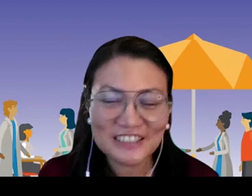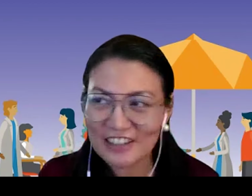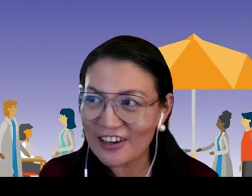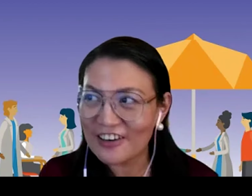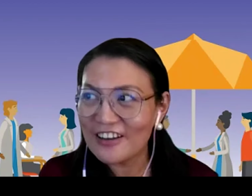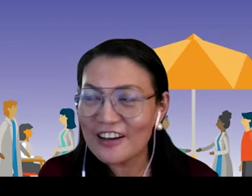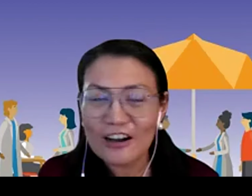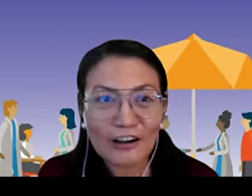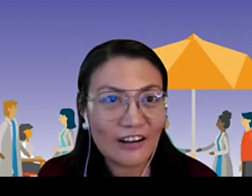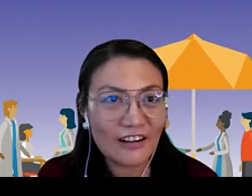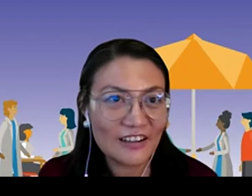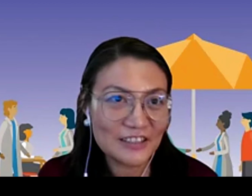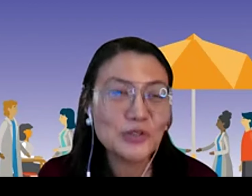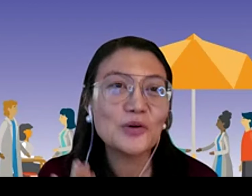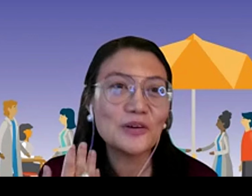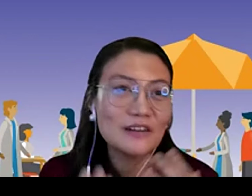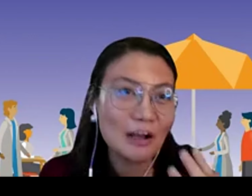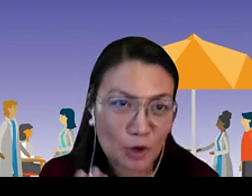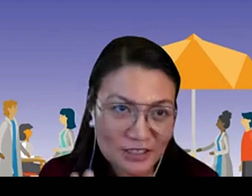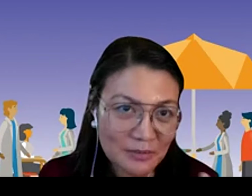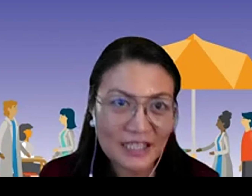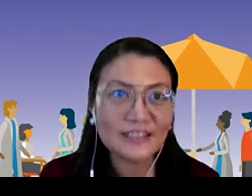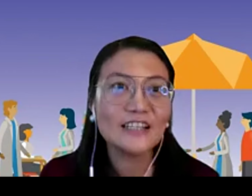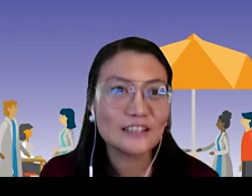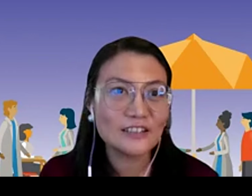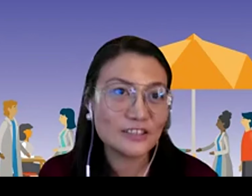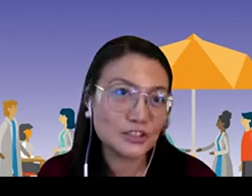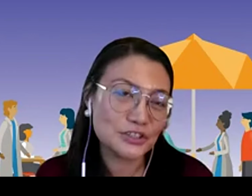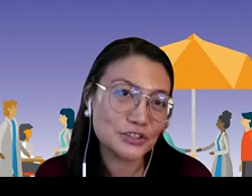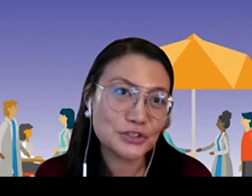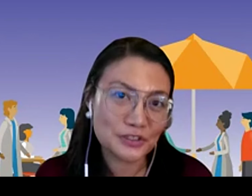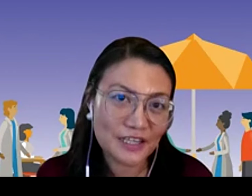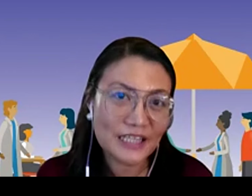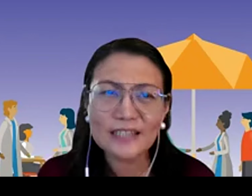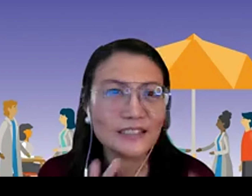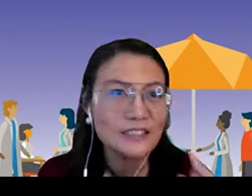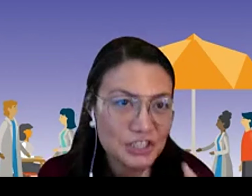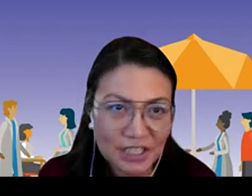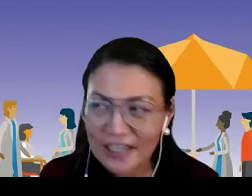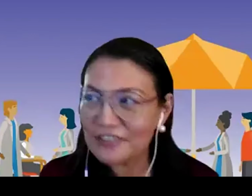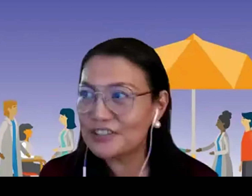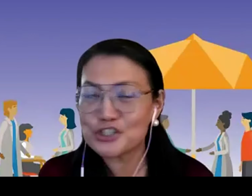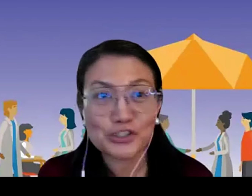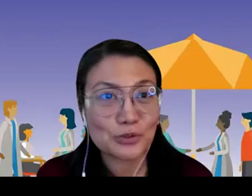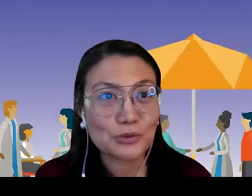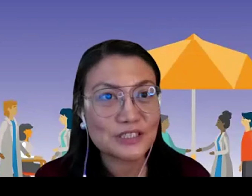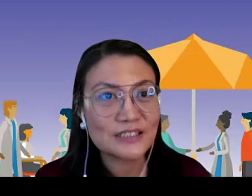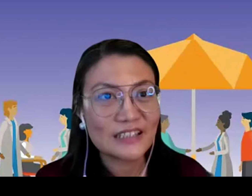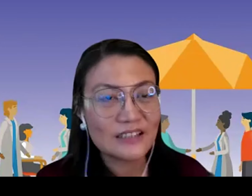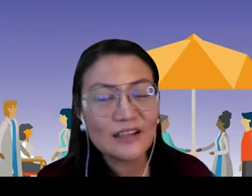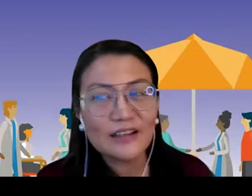Et nous avons travaillé aussi pour éventuellement